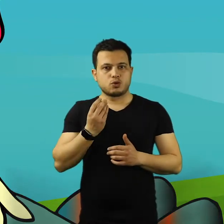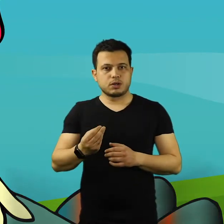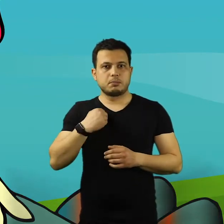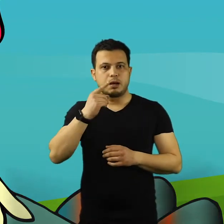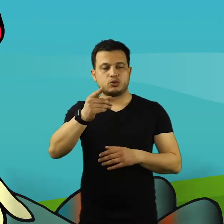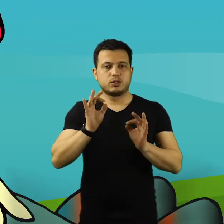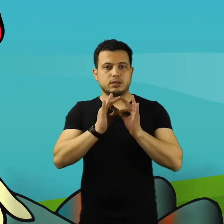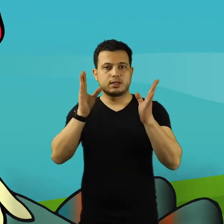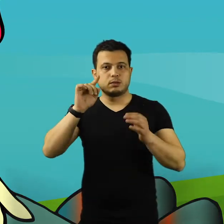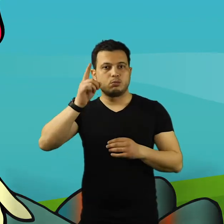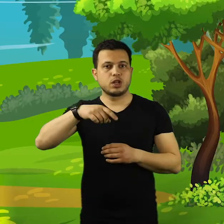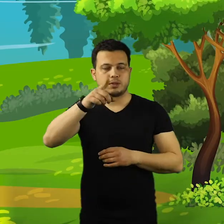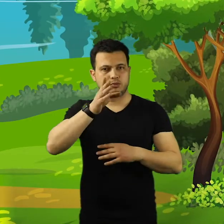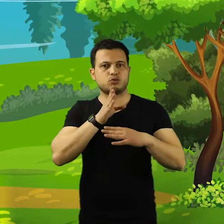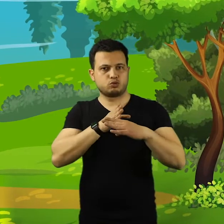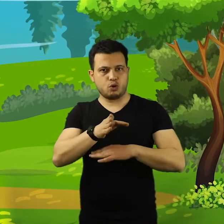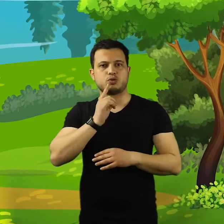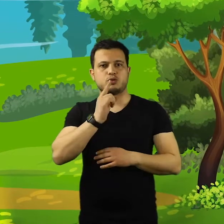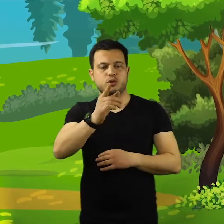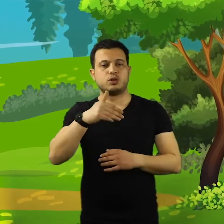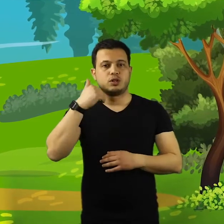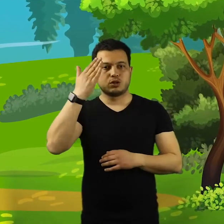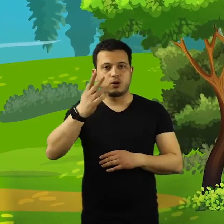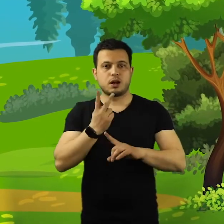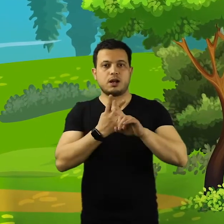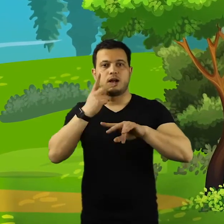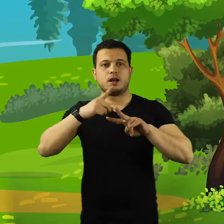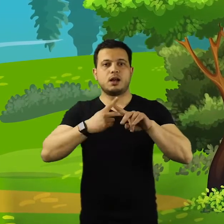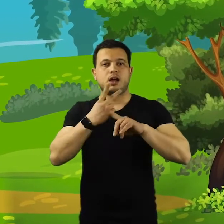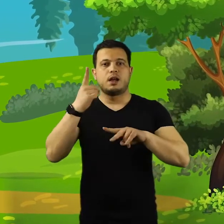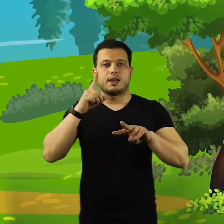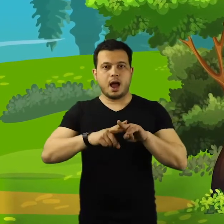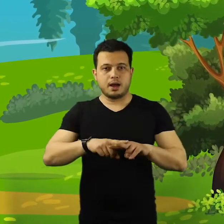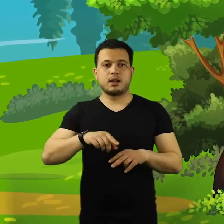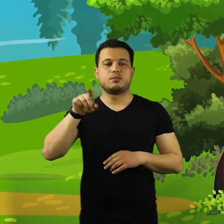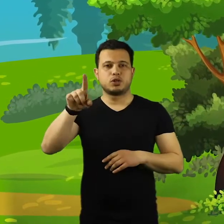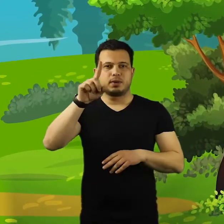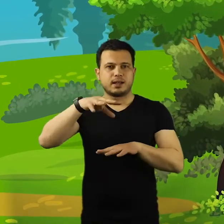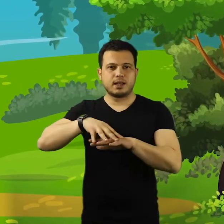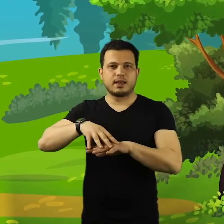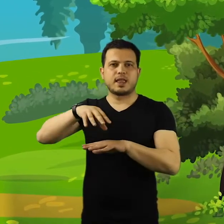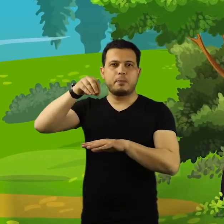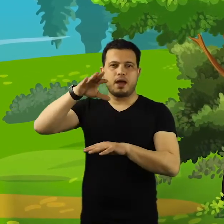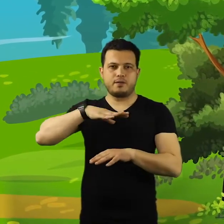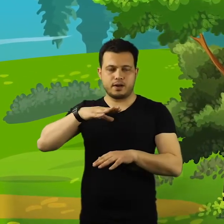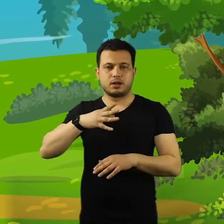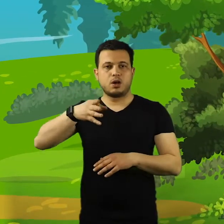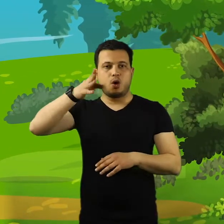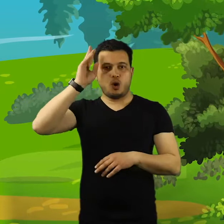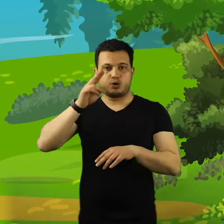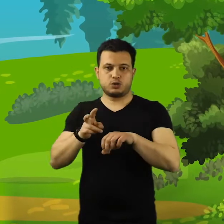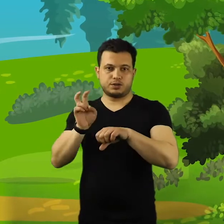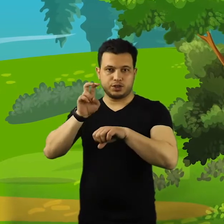düşünemedim ben bunu? Ardından yaylada bulunan ufak bir tepeyi gözüne kestirdi Tepeye çıkıp